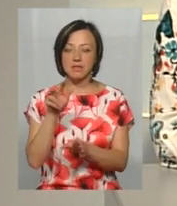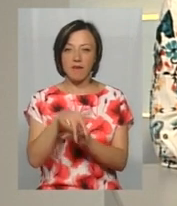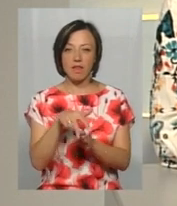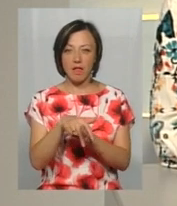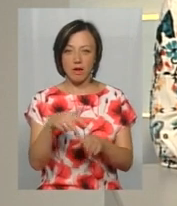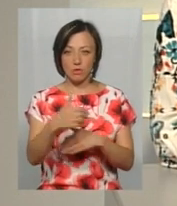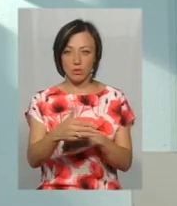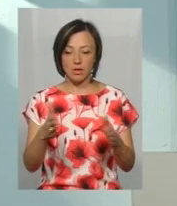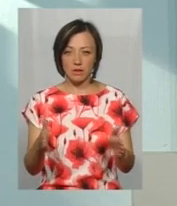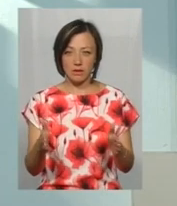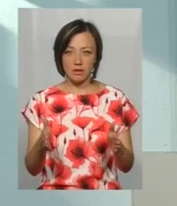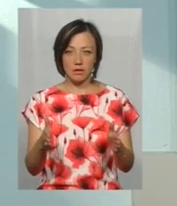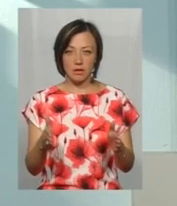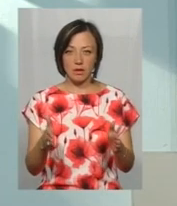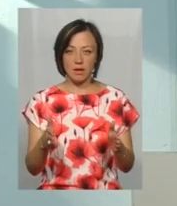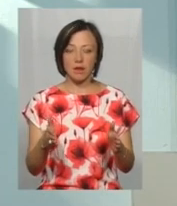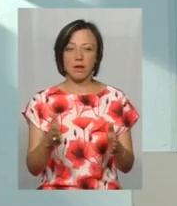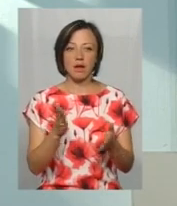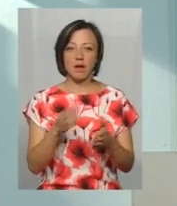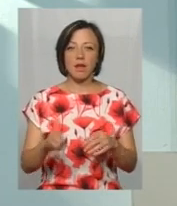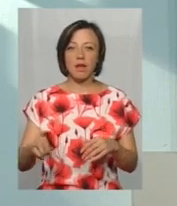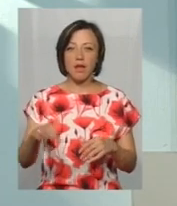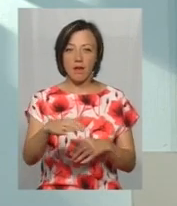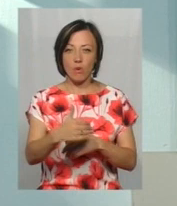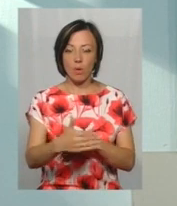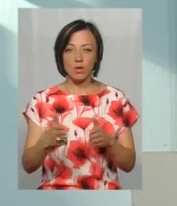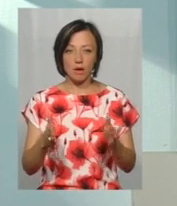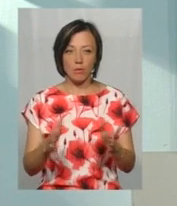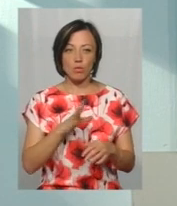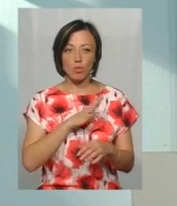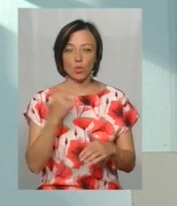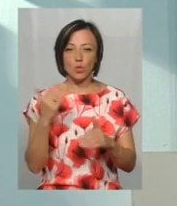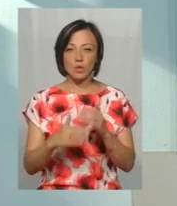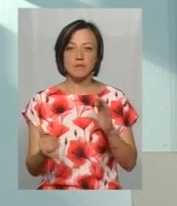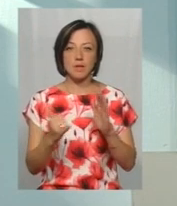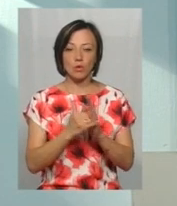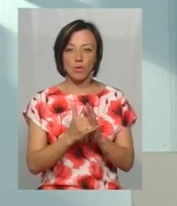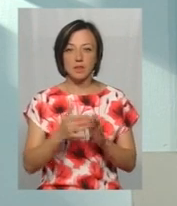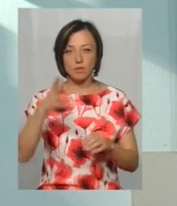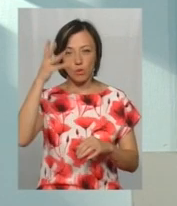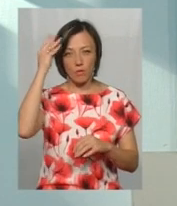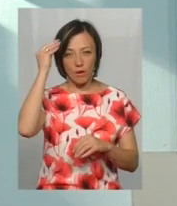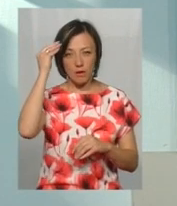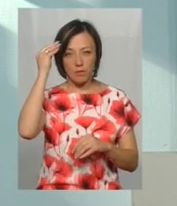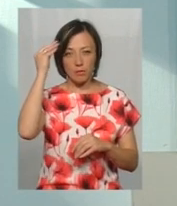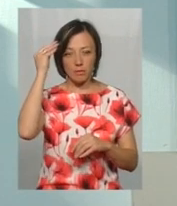В принципі, контейнери наземні, євро, були вже встановлені з урахуванням